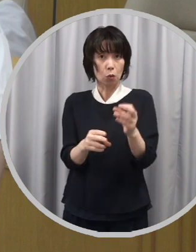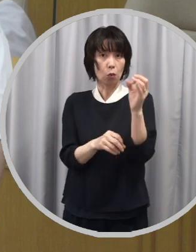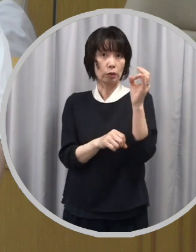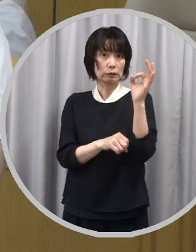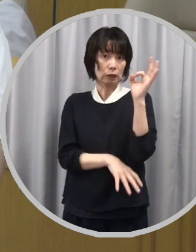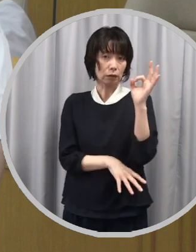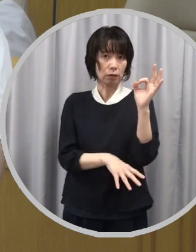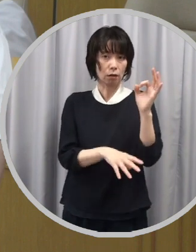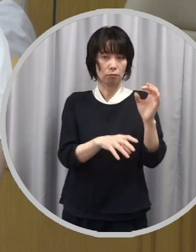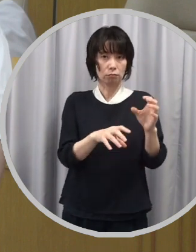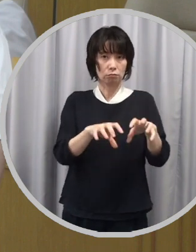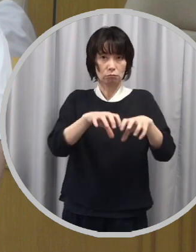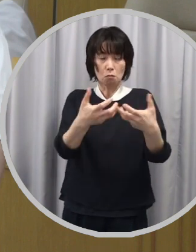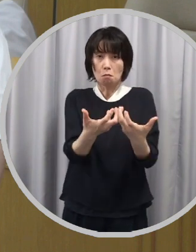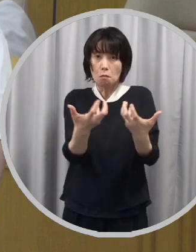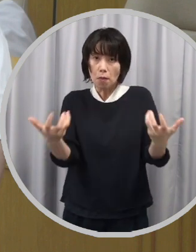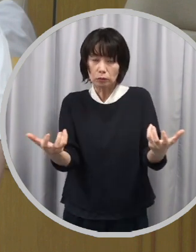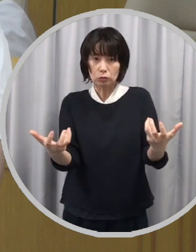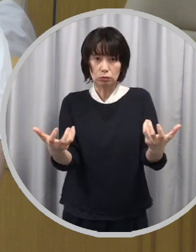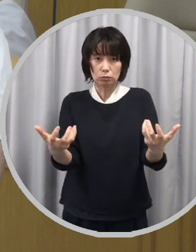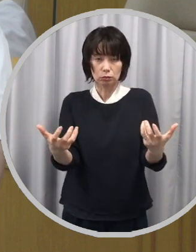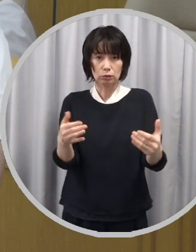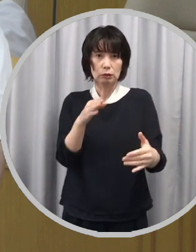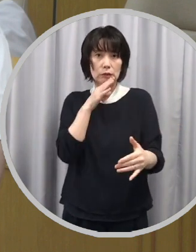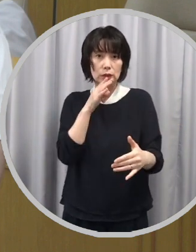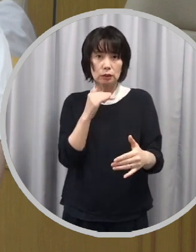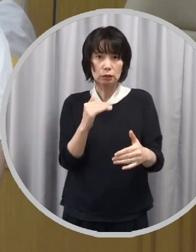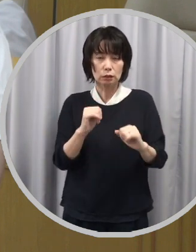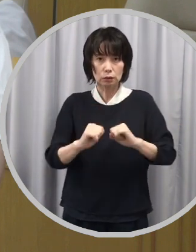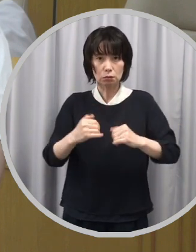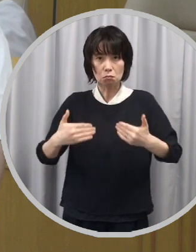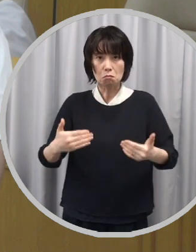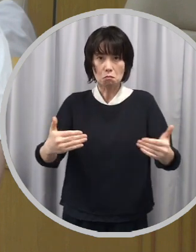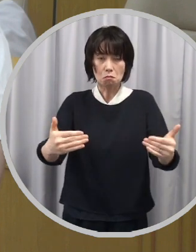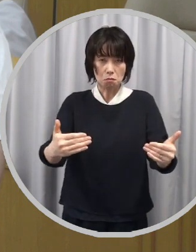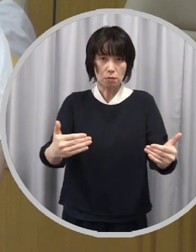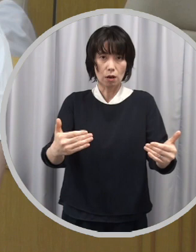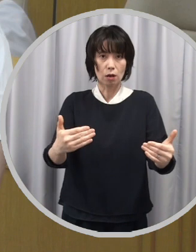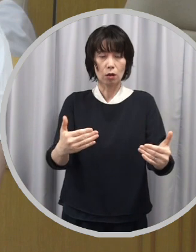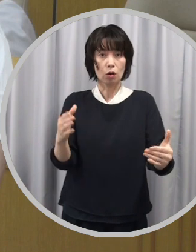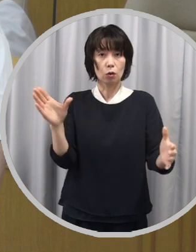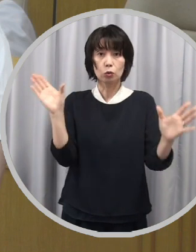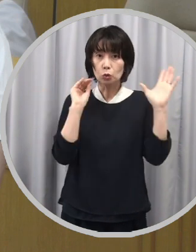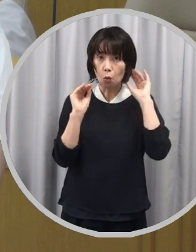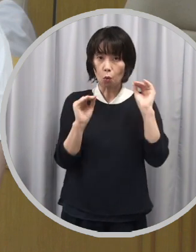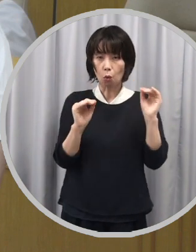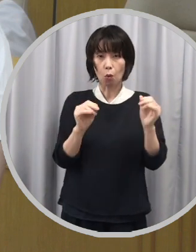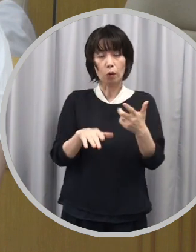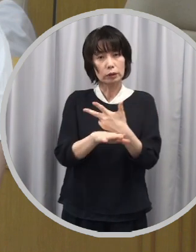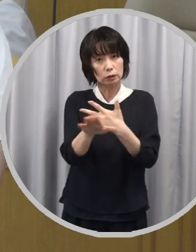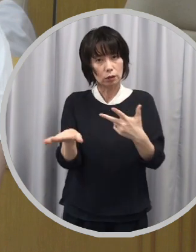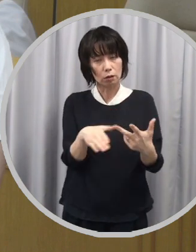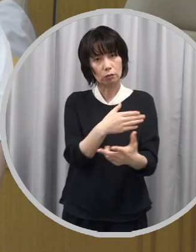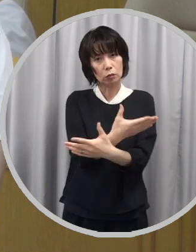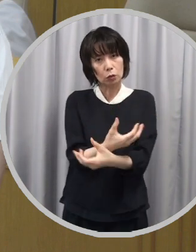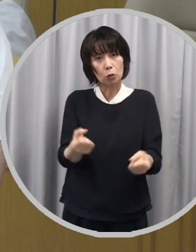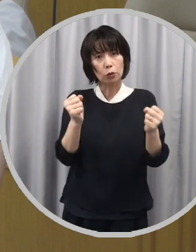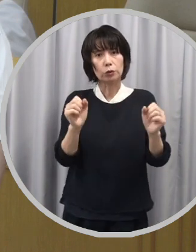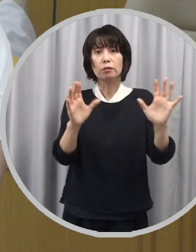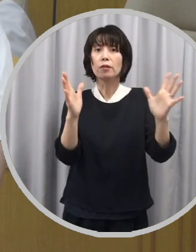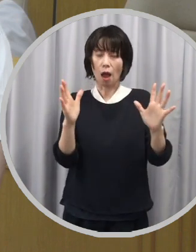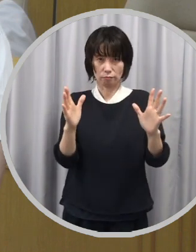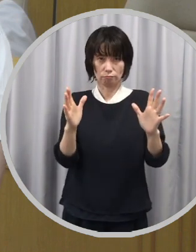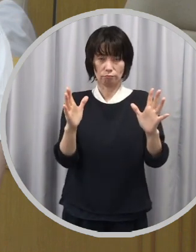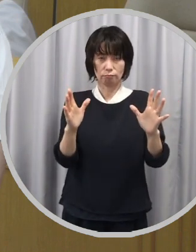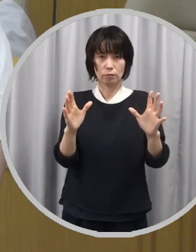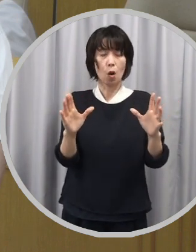して事業を実施し、それぞれ保有する情報や資源が共有されず、包括的